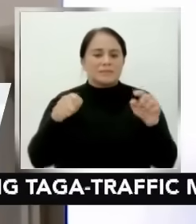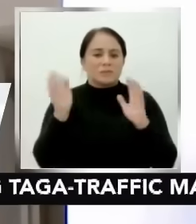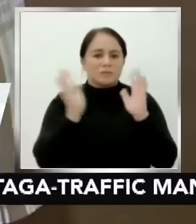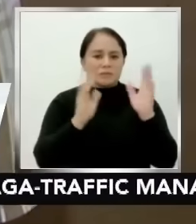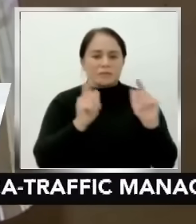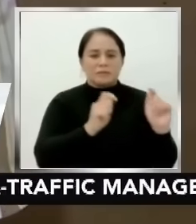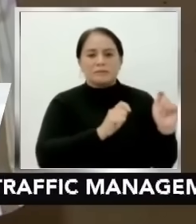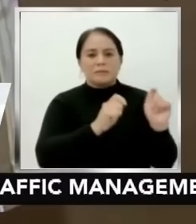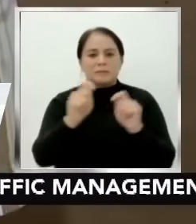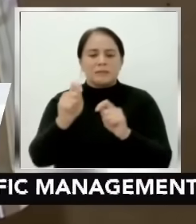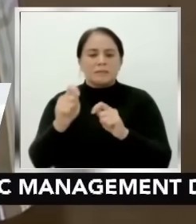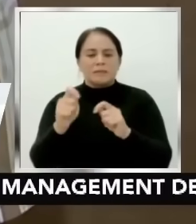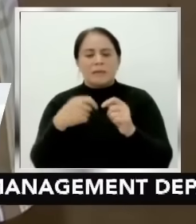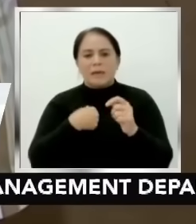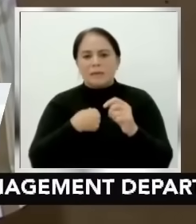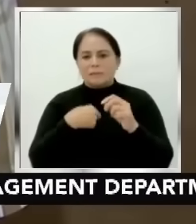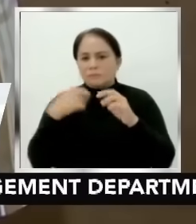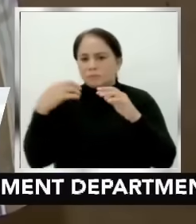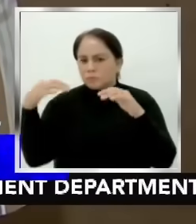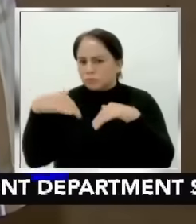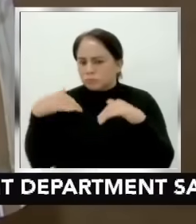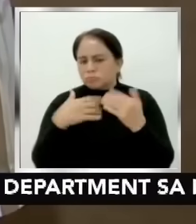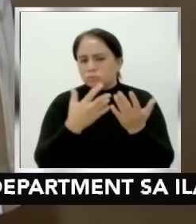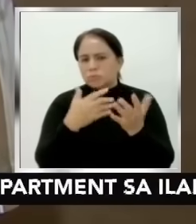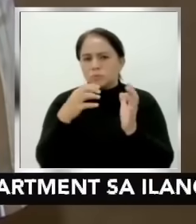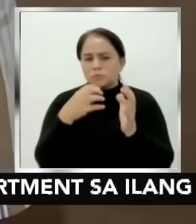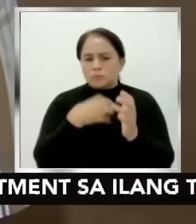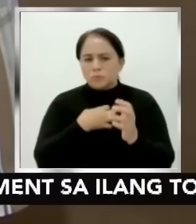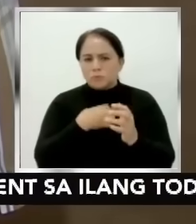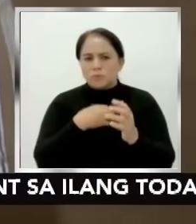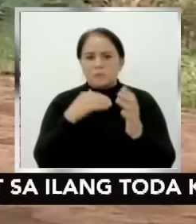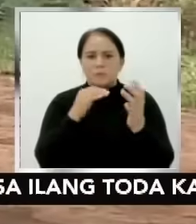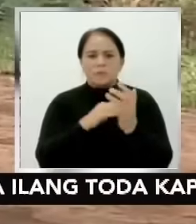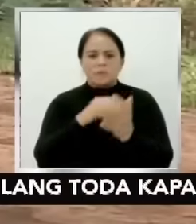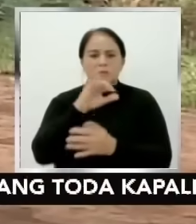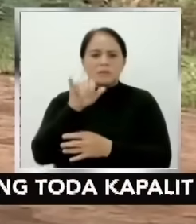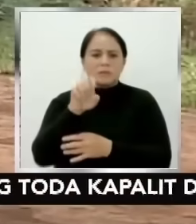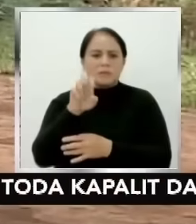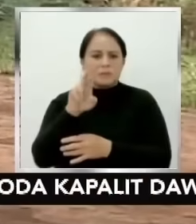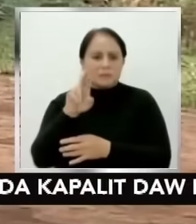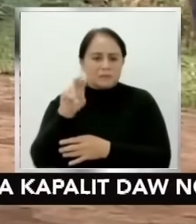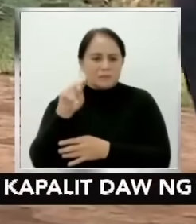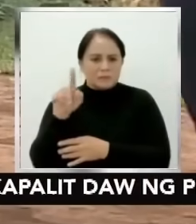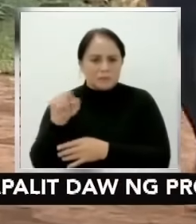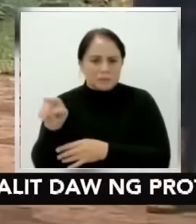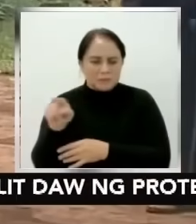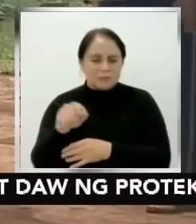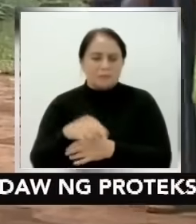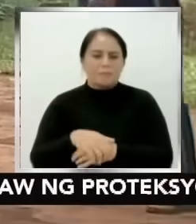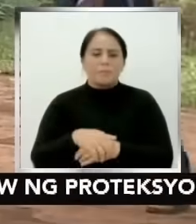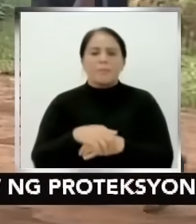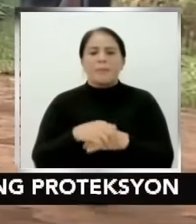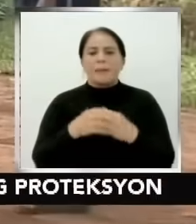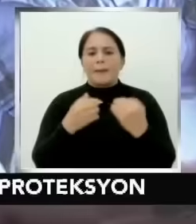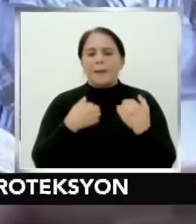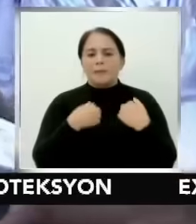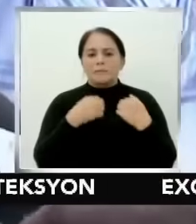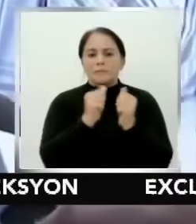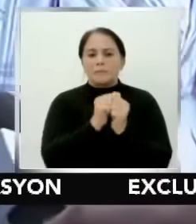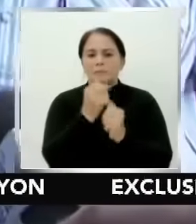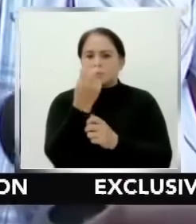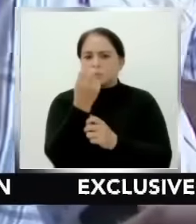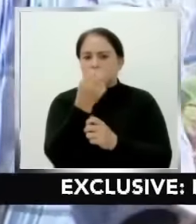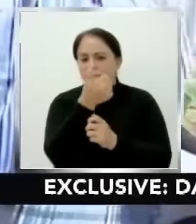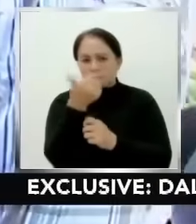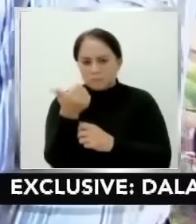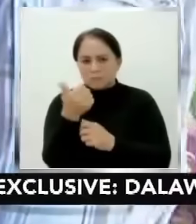pagdinig sa mga reklamong kinakaharap ng leader na si J. Renz Quilario o alias Senior Aguila at 12 iba pa. Kahit